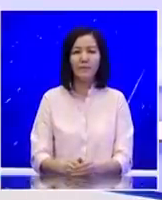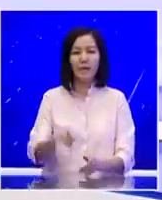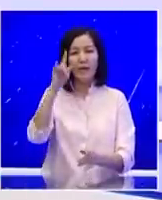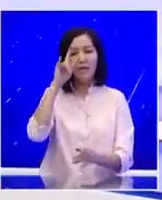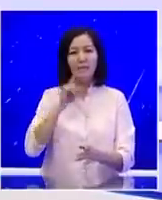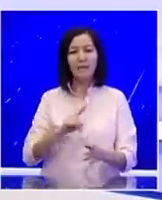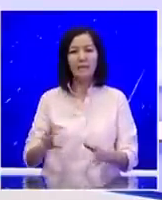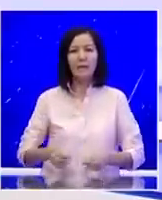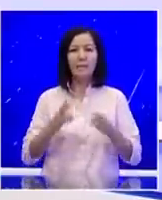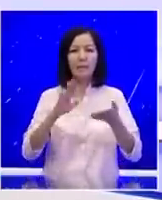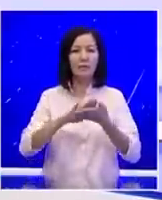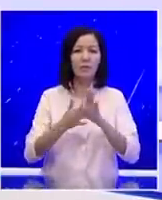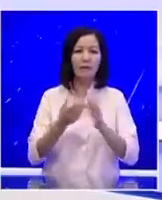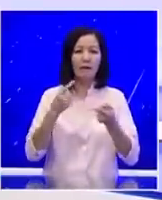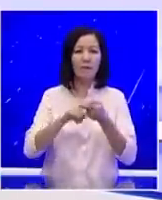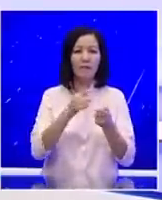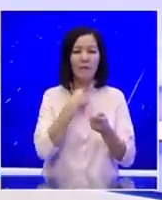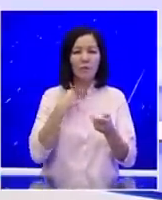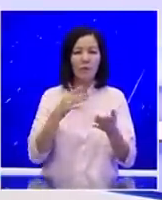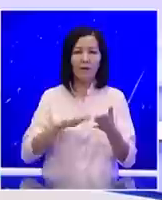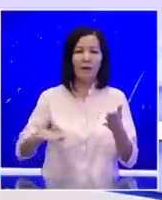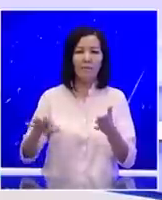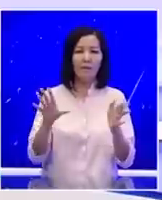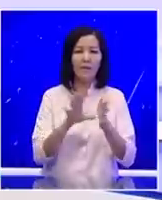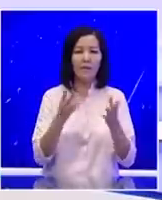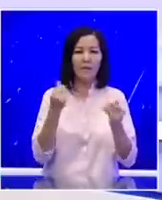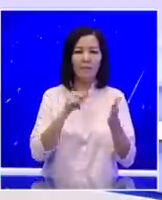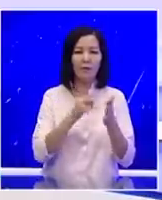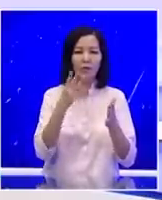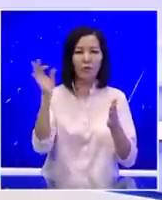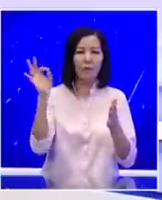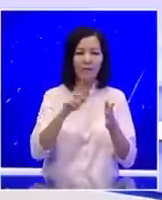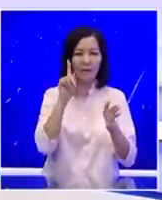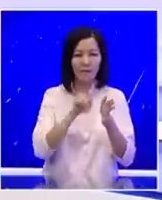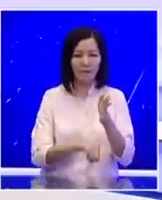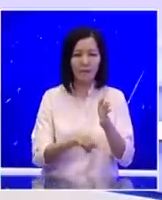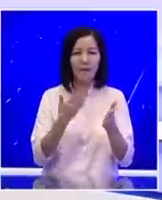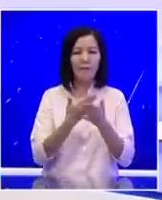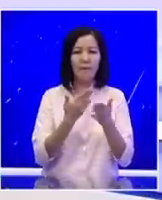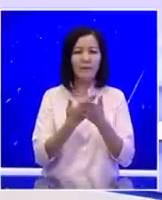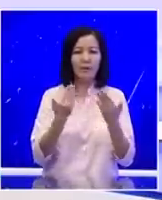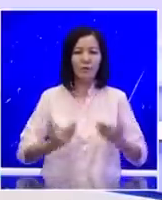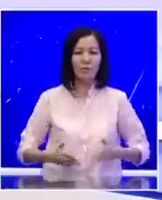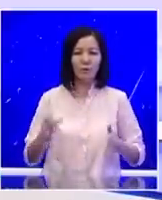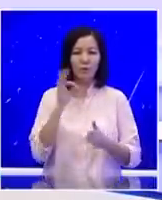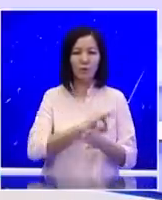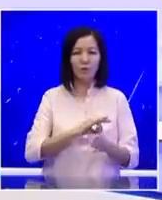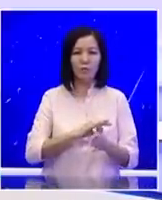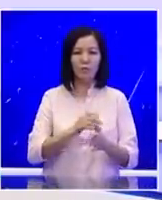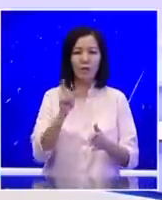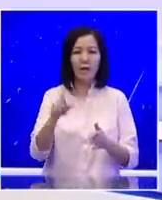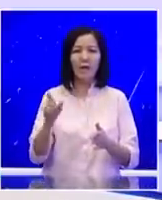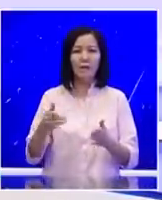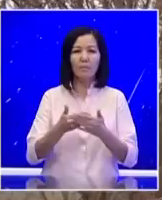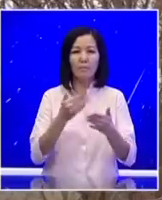Елдегі төтінше жағдайға байланысты Талдықорған аймағында электр бағасы 3% арзандады. Мәселен, тұрмыстық тұтынушылар, яғни жеке тұлғалар